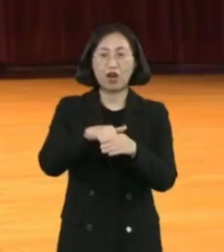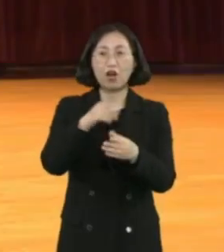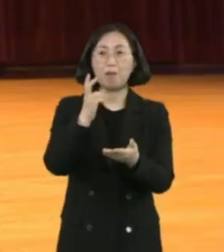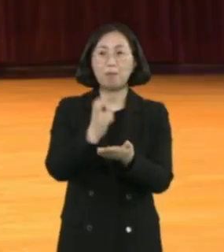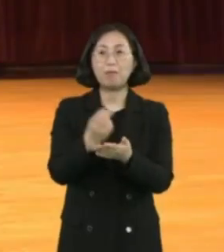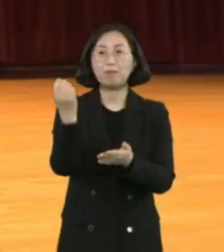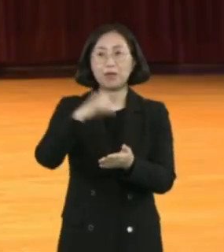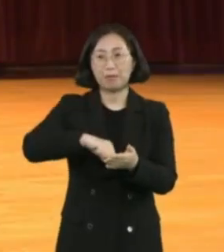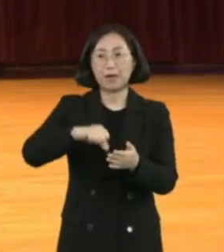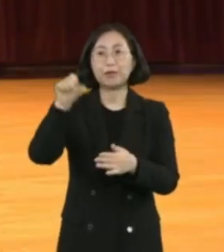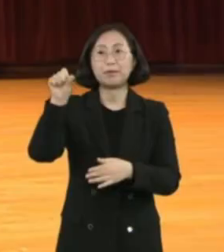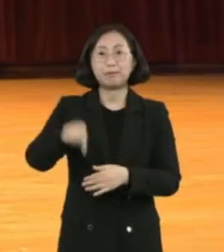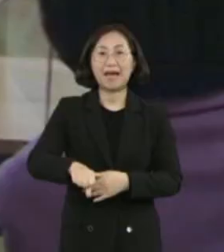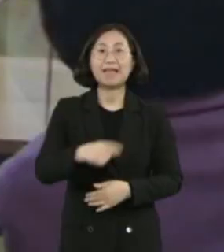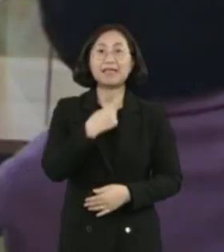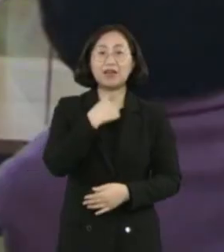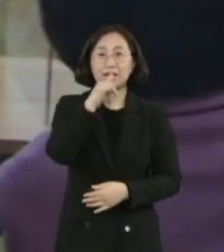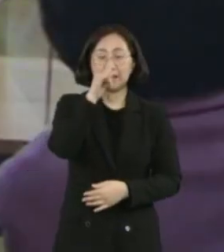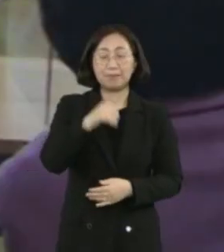낙마했습니다.